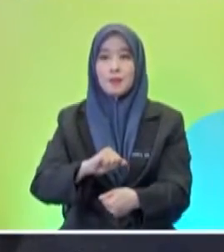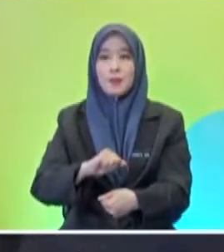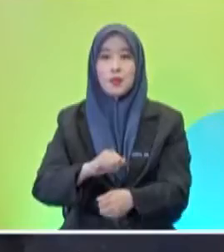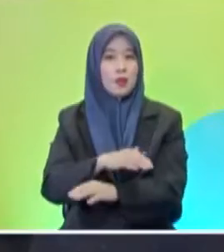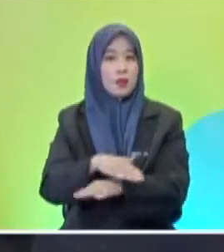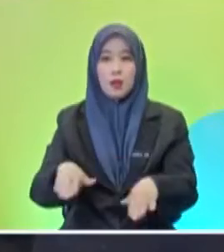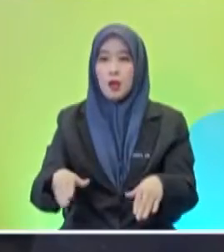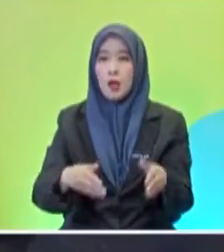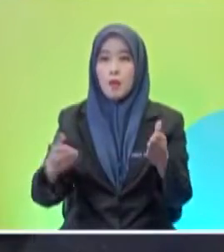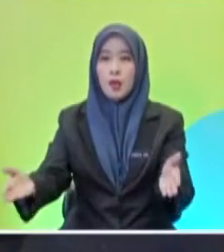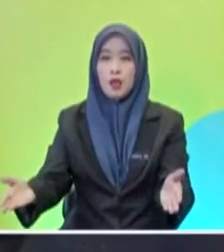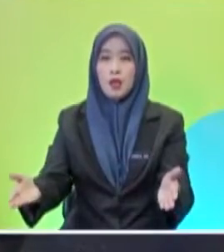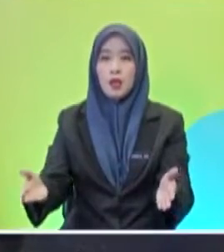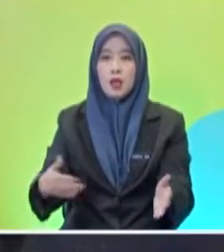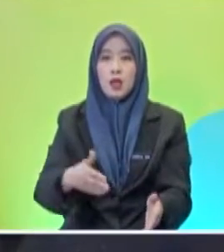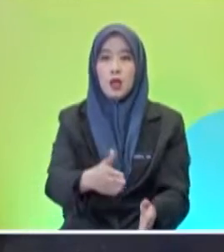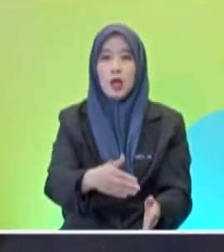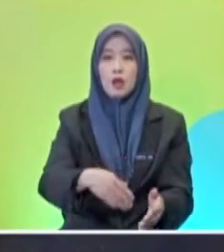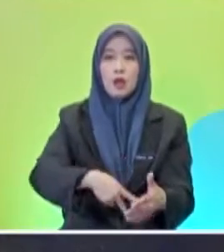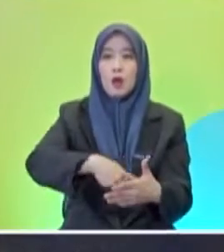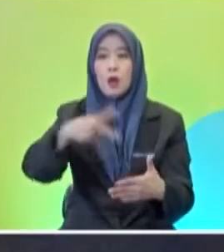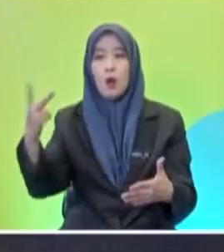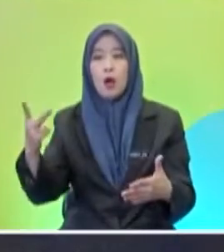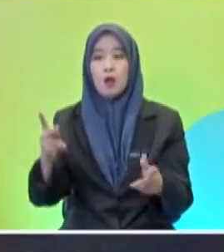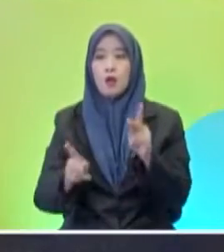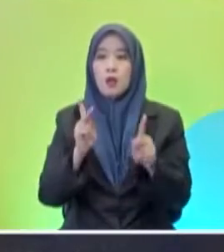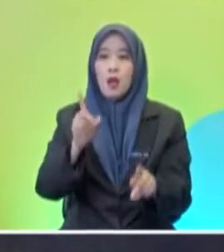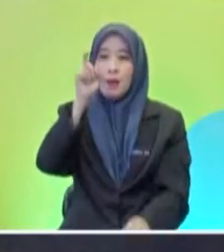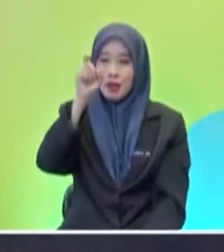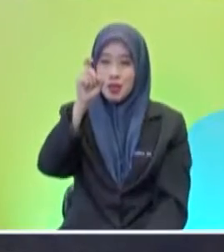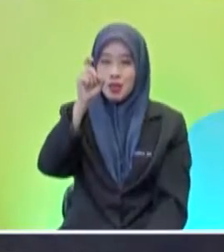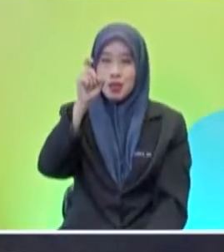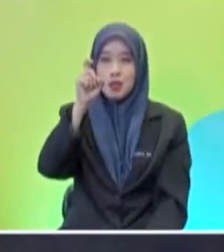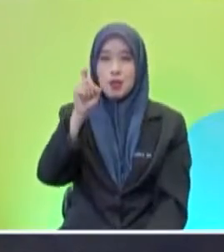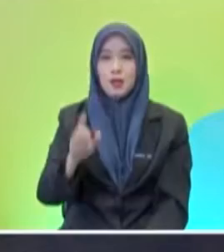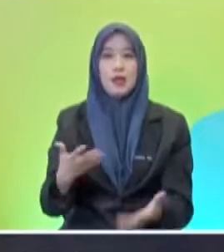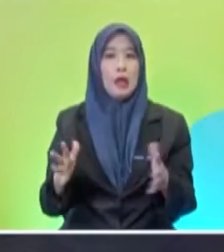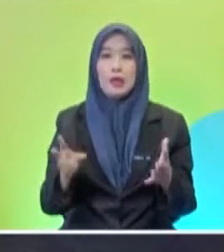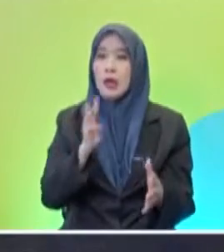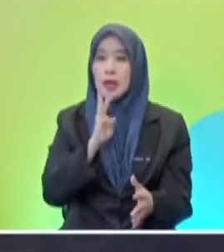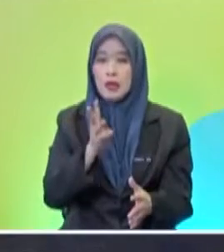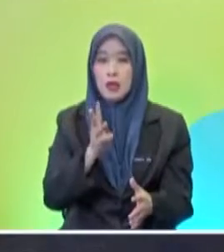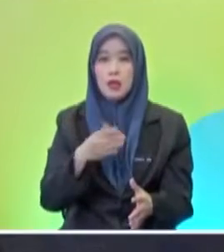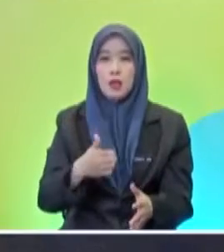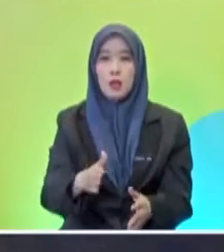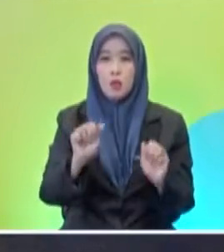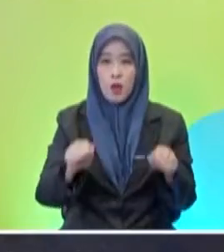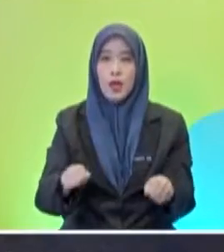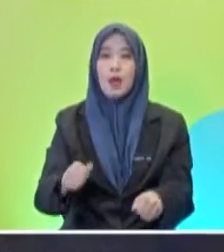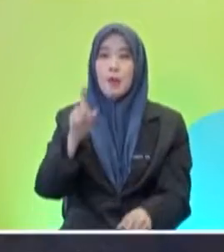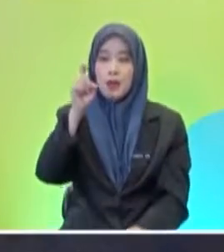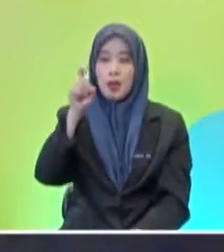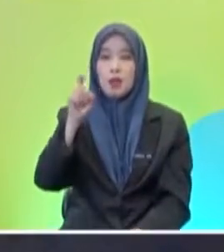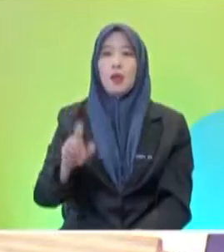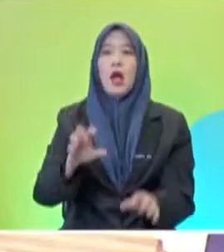dia lepas daripada akuarium tu, nanti dia mati lemas, tak ada air. Ha, okey.